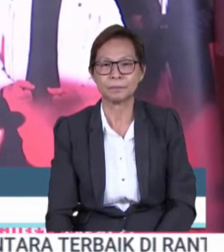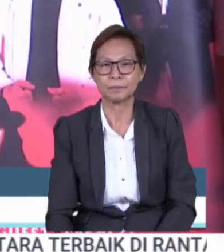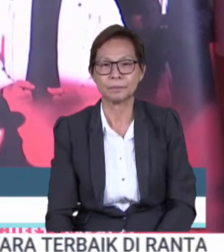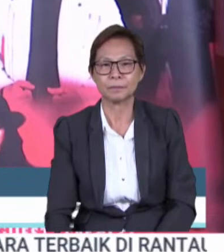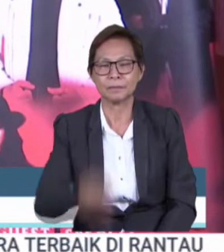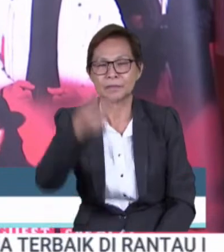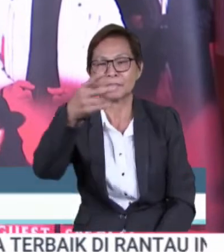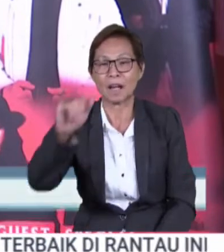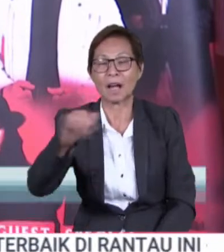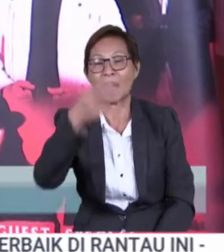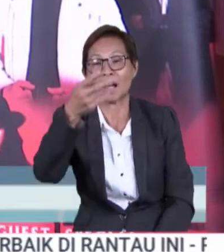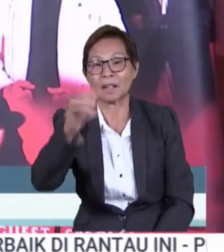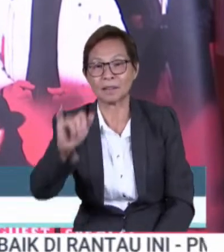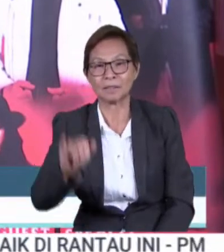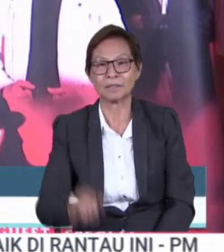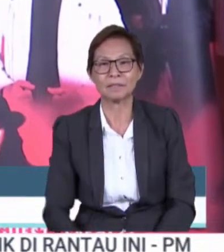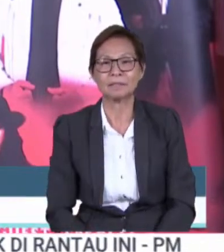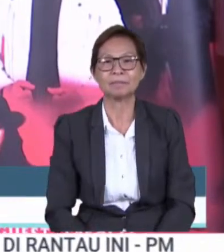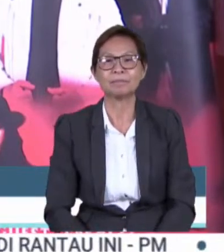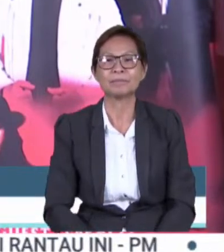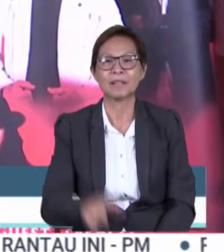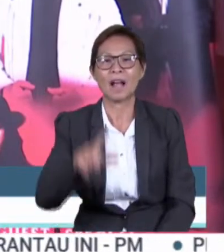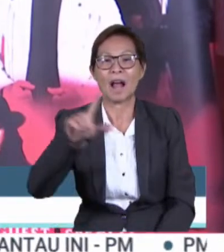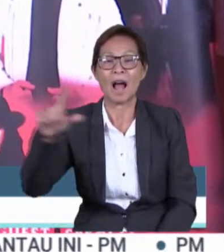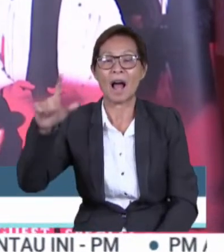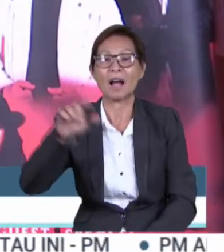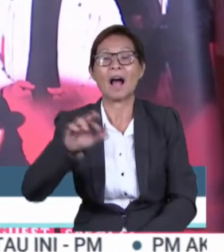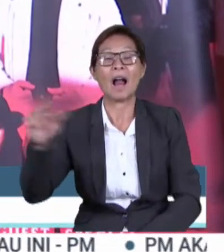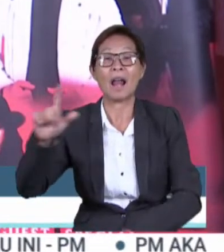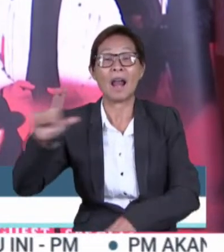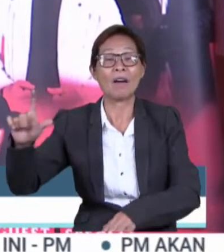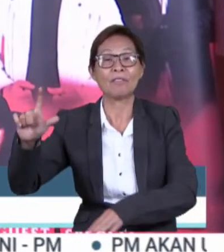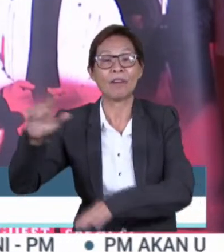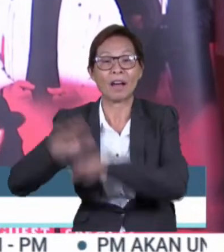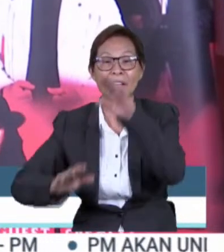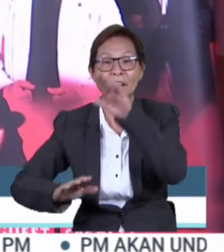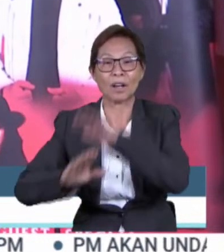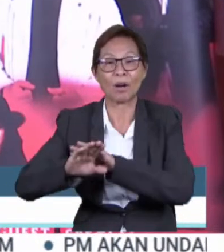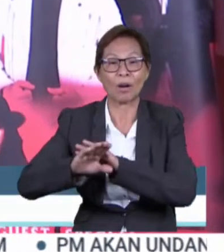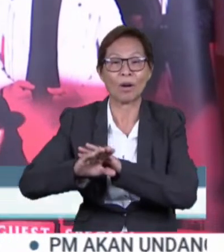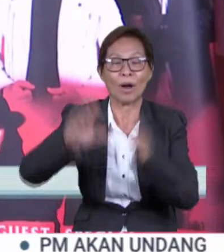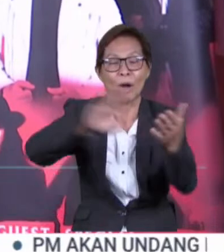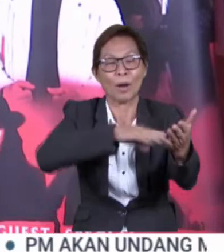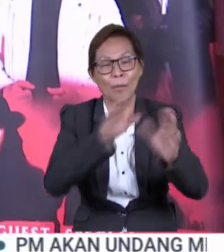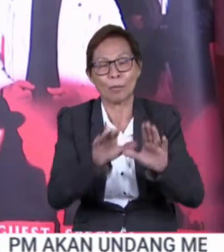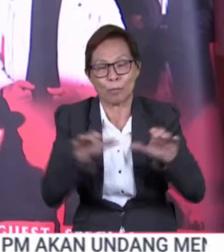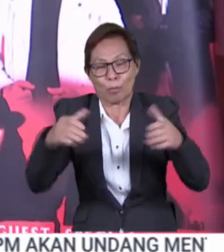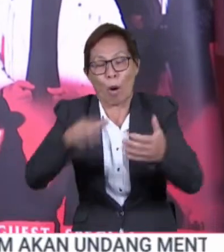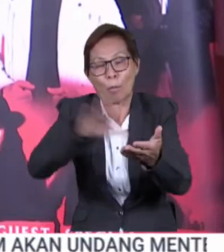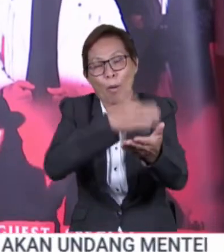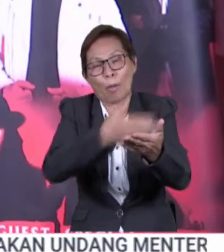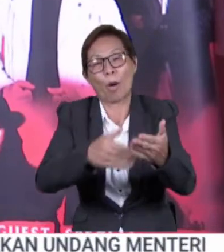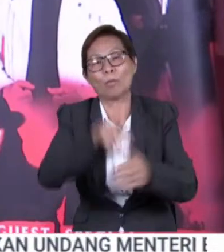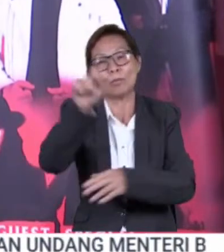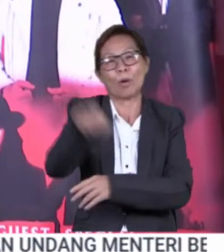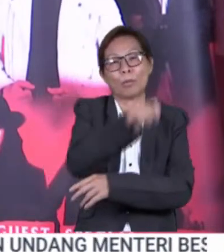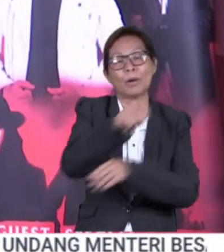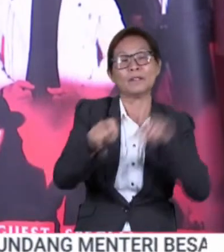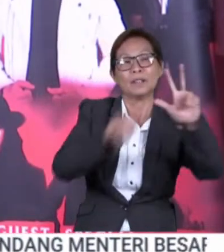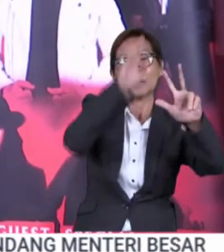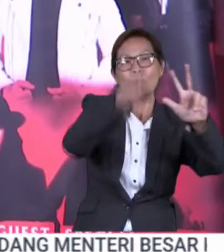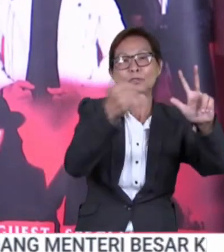Hai, saya Man Kidal. Jangan lupa bersama Left Handed Rockestra pada 3 bulan Jun